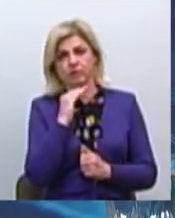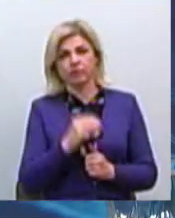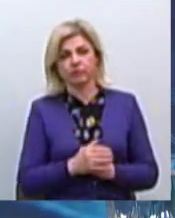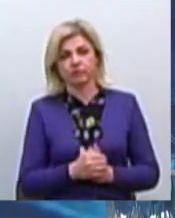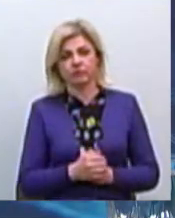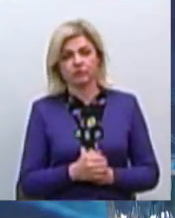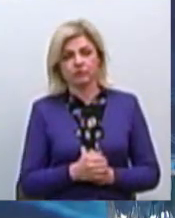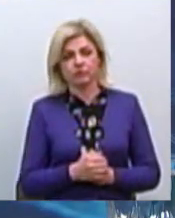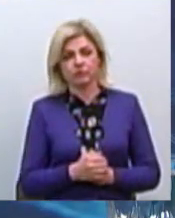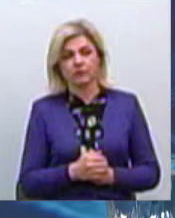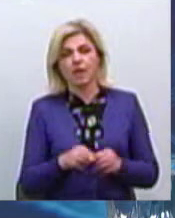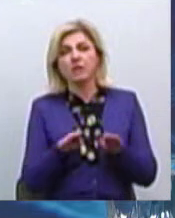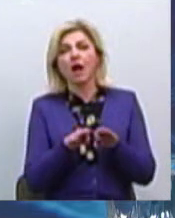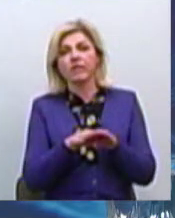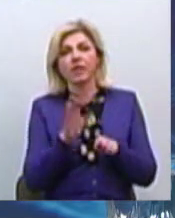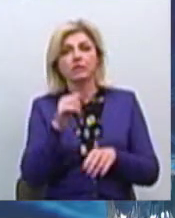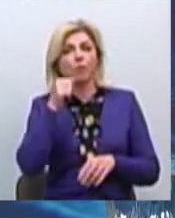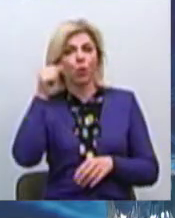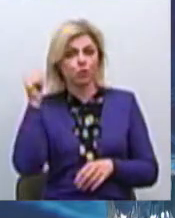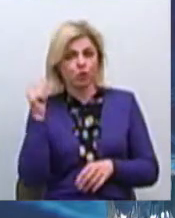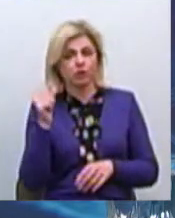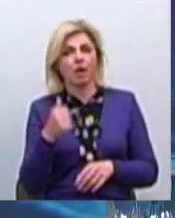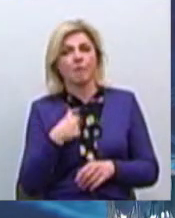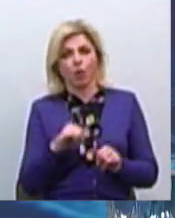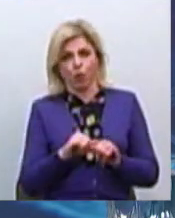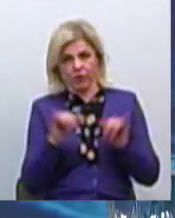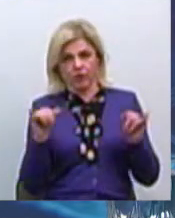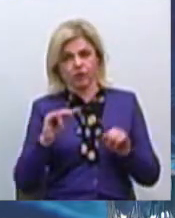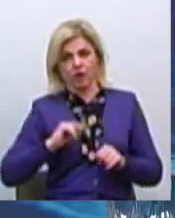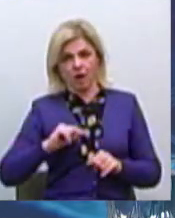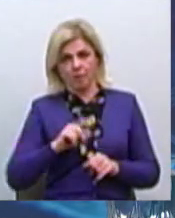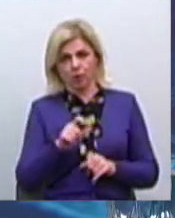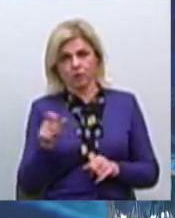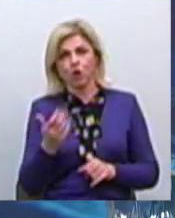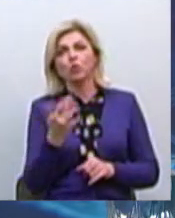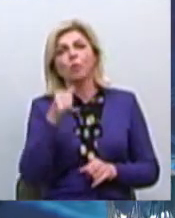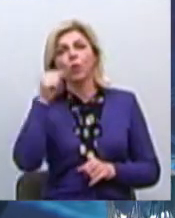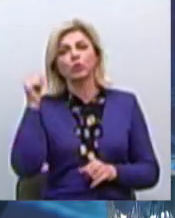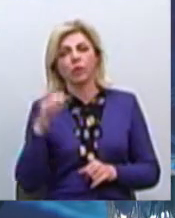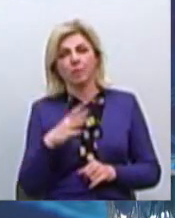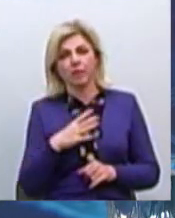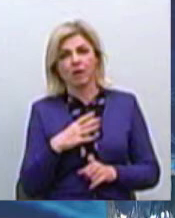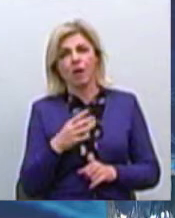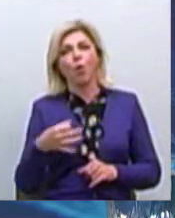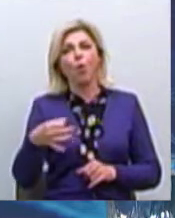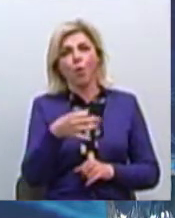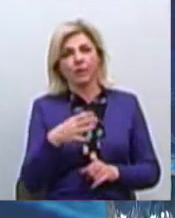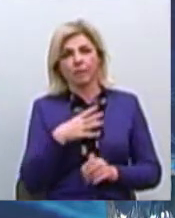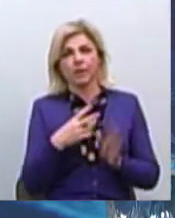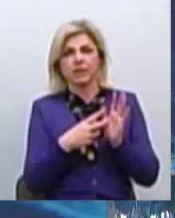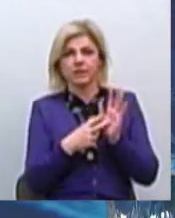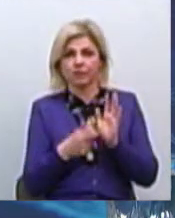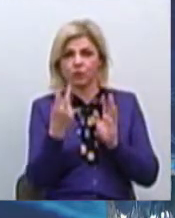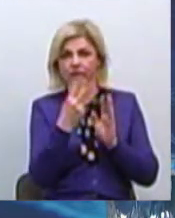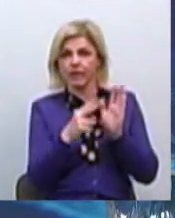По зрівнянні з минулим роком ми збільшили працівників. Десь в минулому році скільки? В минулому році по області було